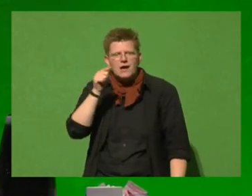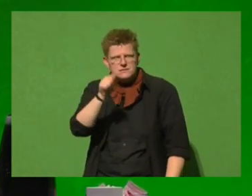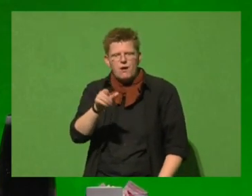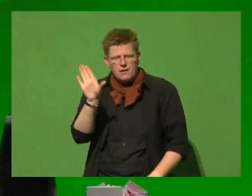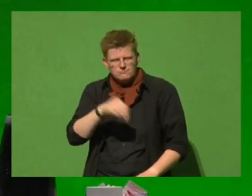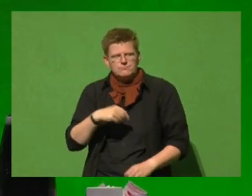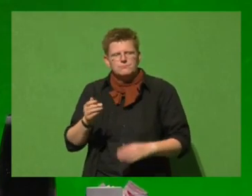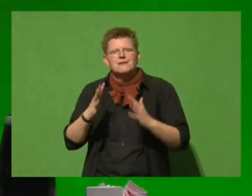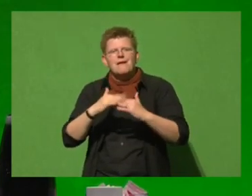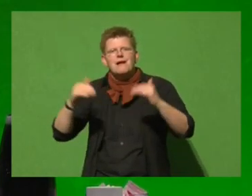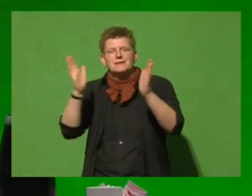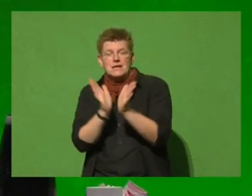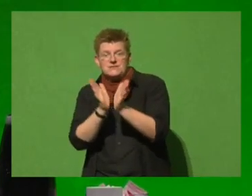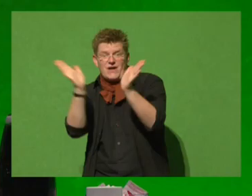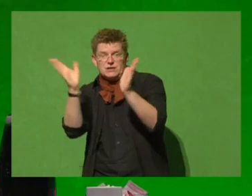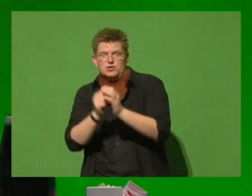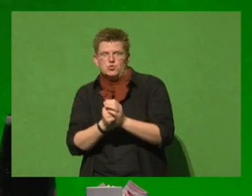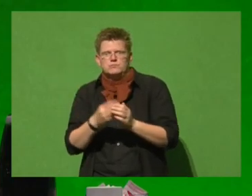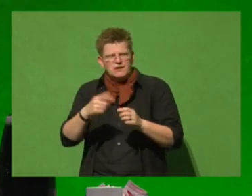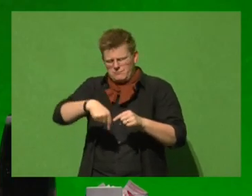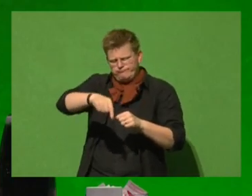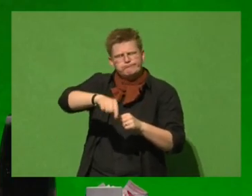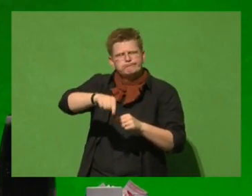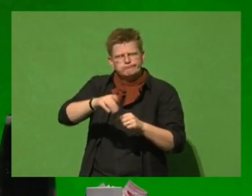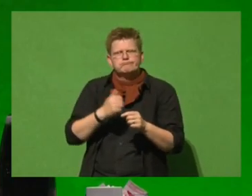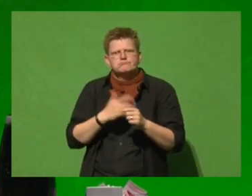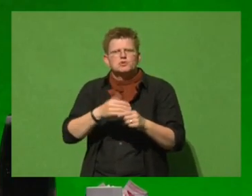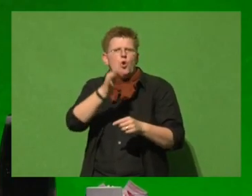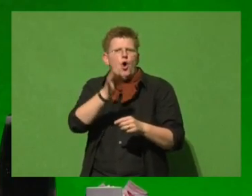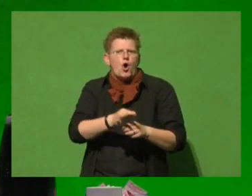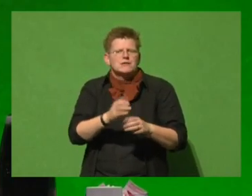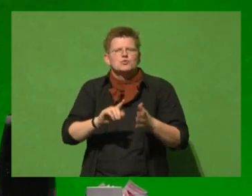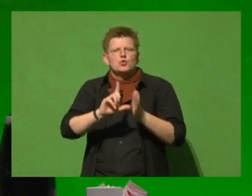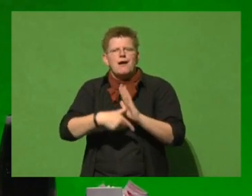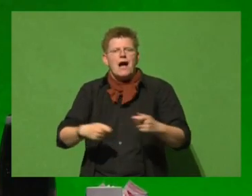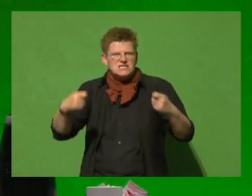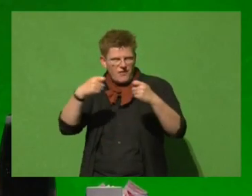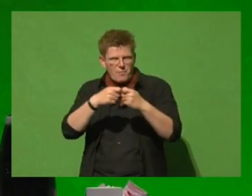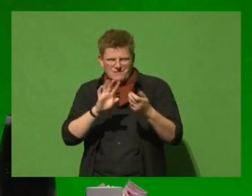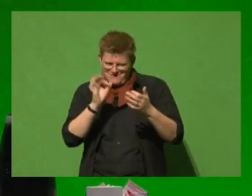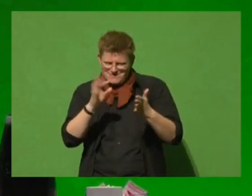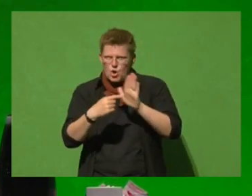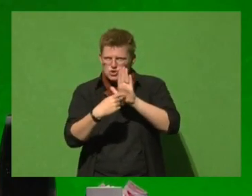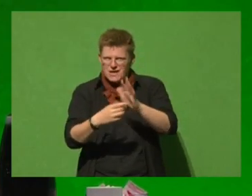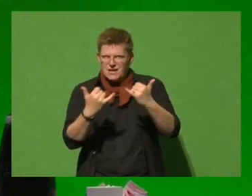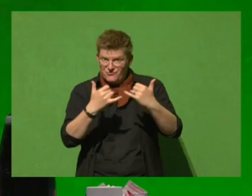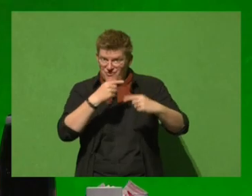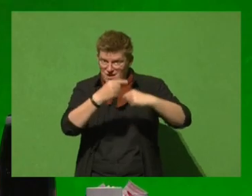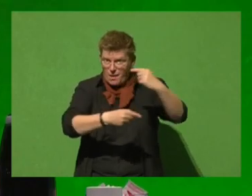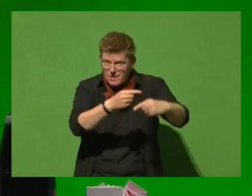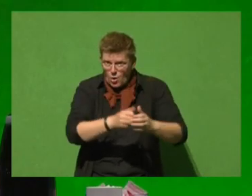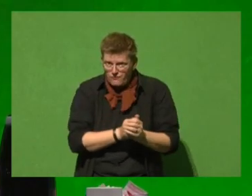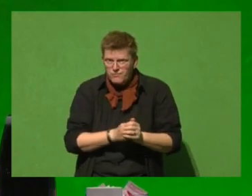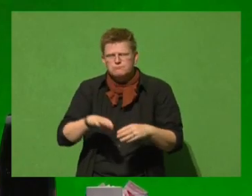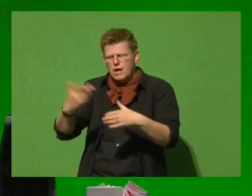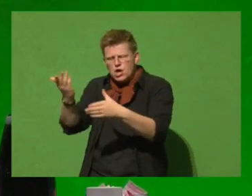möglich ein Zeit- und Verfahrensplan den Orts- und Kreisverbänden vorgestellt. Zweitens, eine Sammlung von relevanten Dokumenten